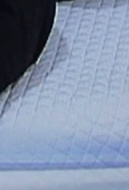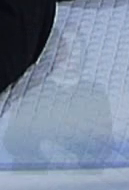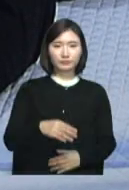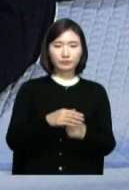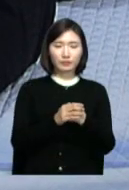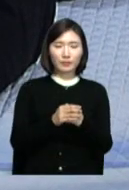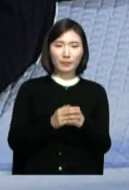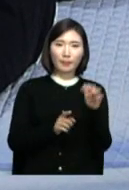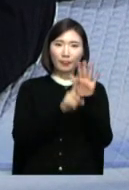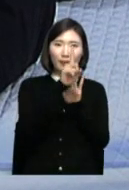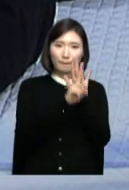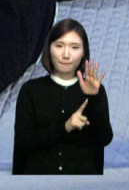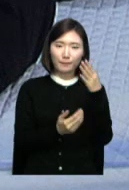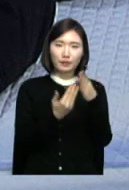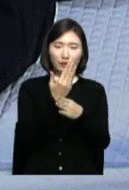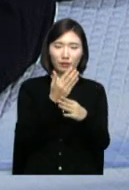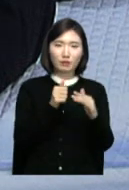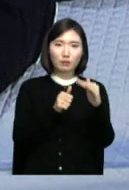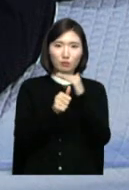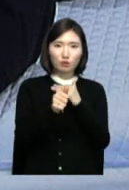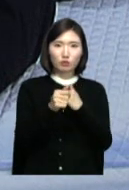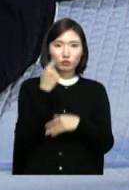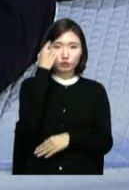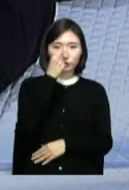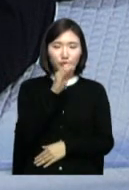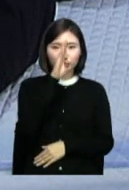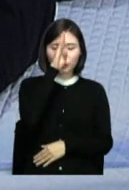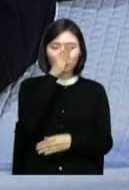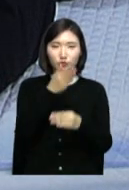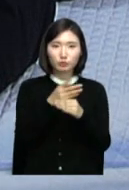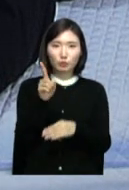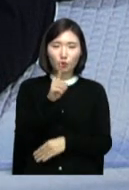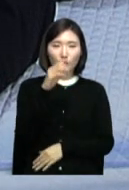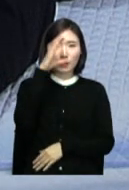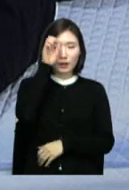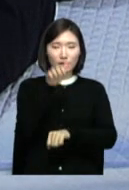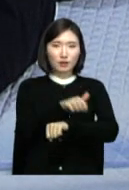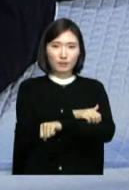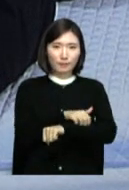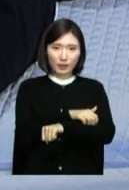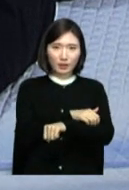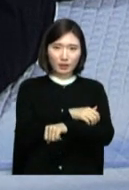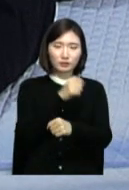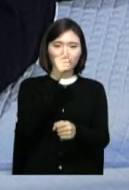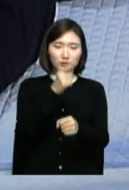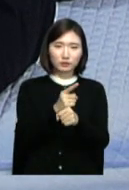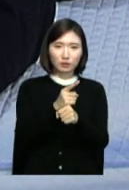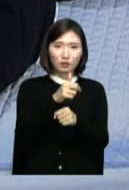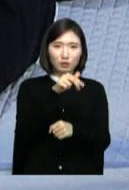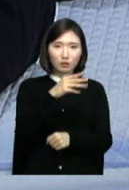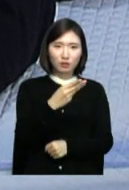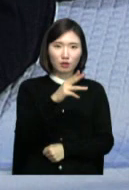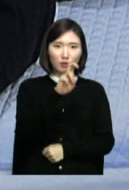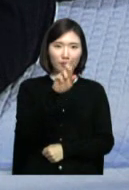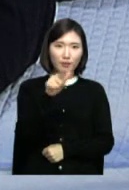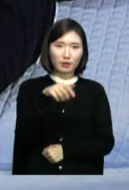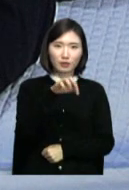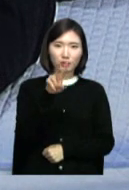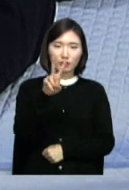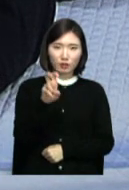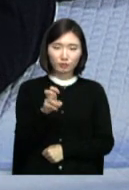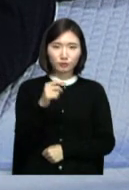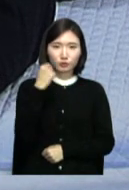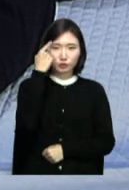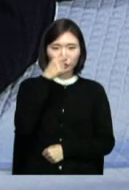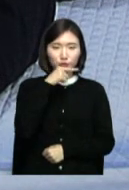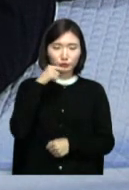환절기에 발생하는 대표적인 눈 질환 가운데 하나가 알레르기성 결막염 있데요이 시간엔 눈이 충혈되고 가려운